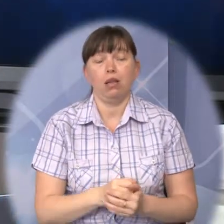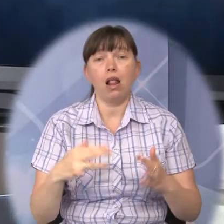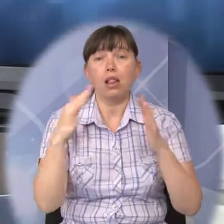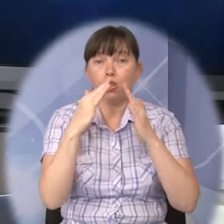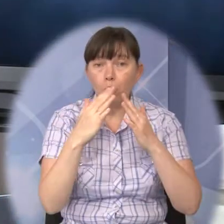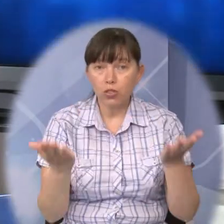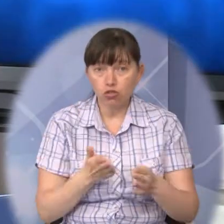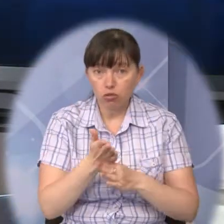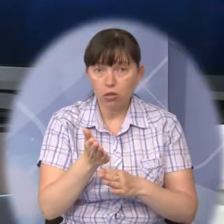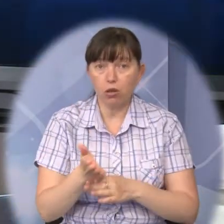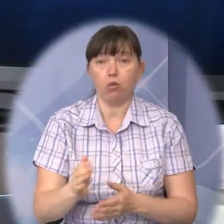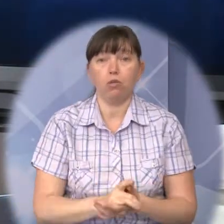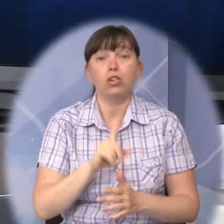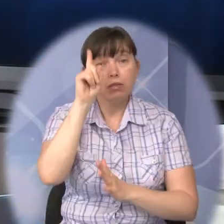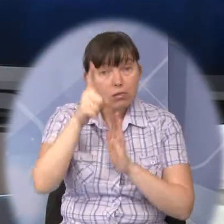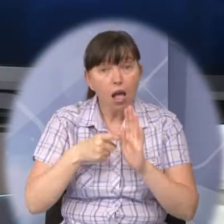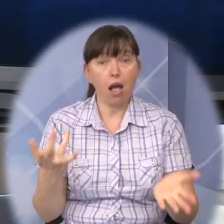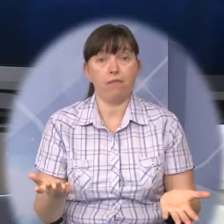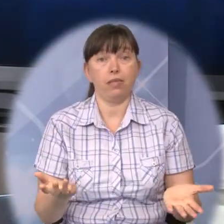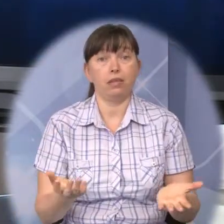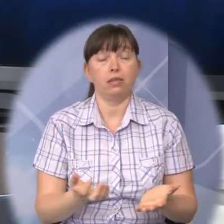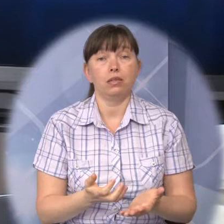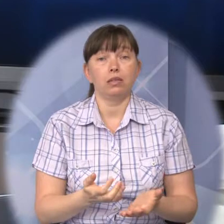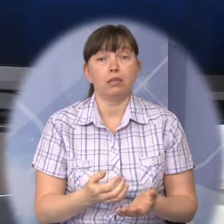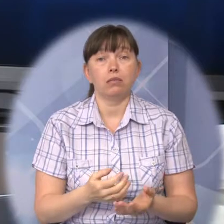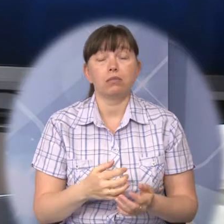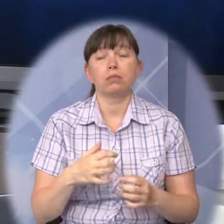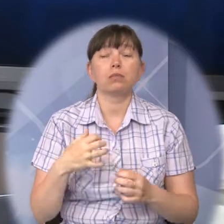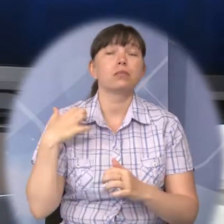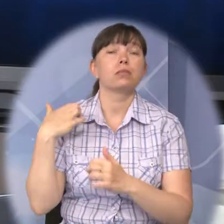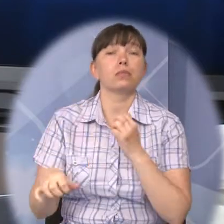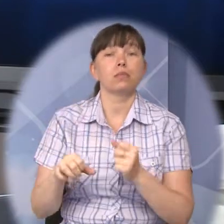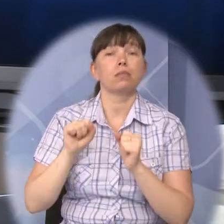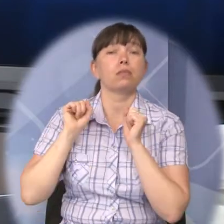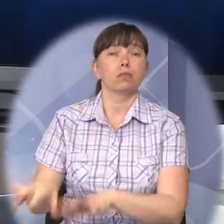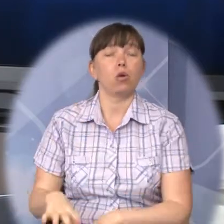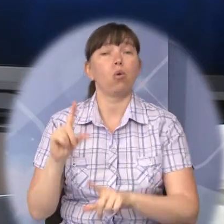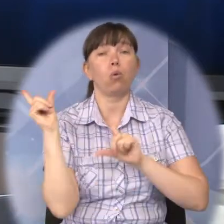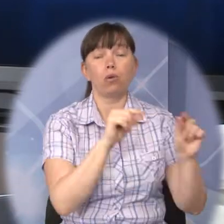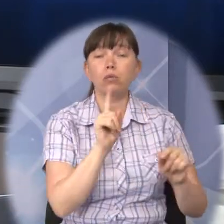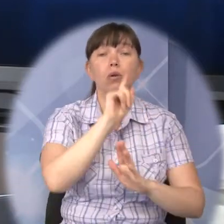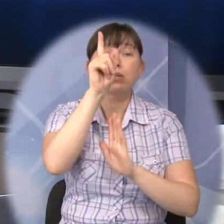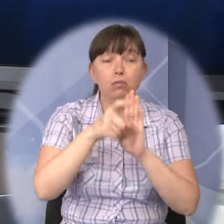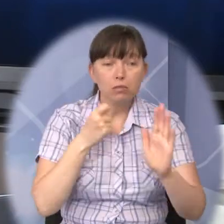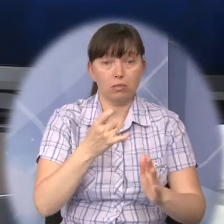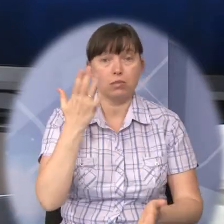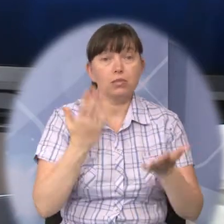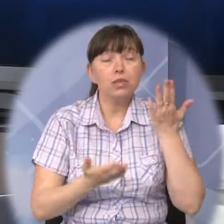socială la domiciliu, și să nu stea rezervați odată ce își iubesc